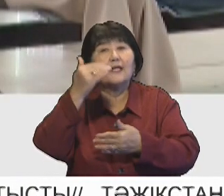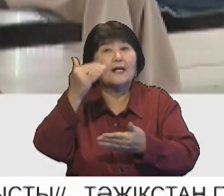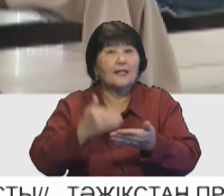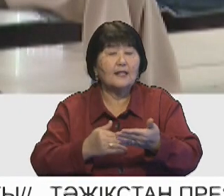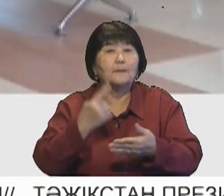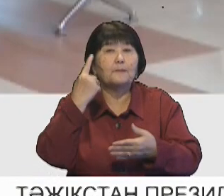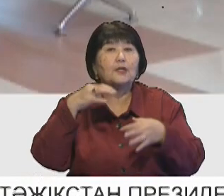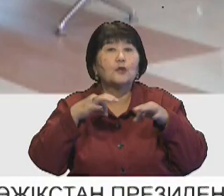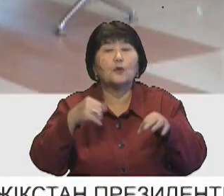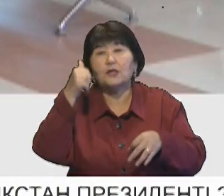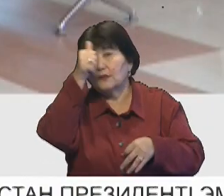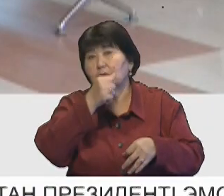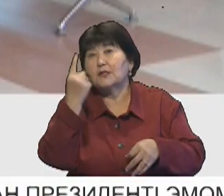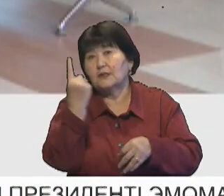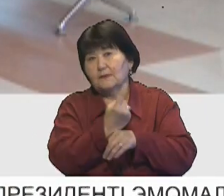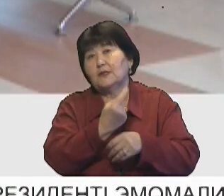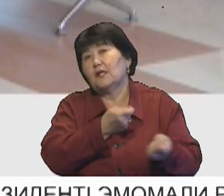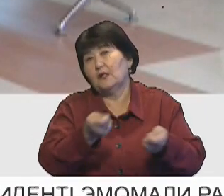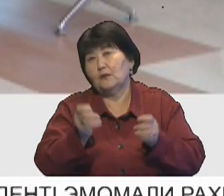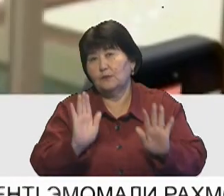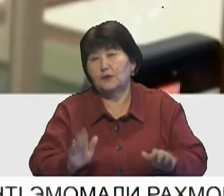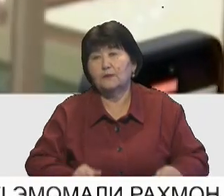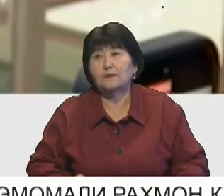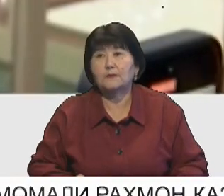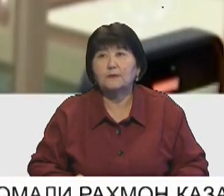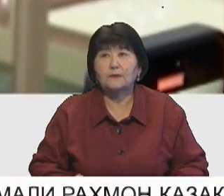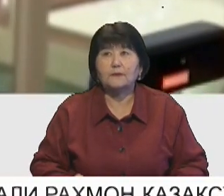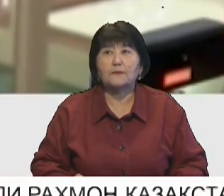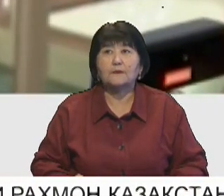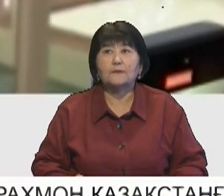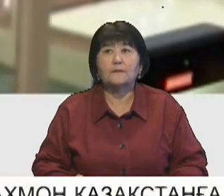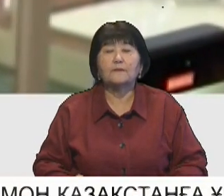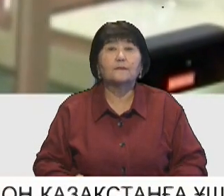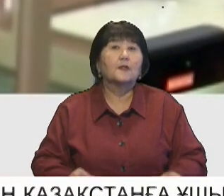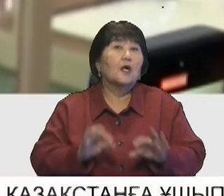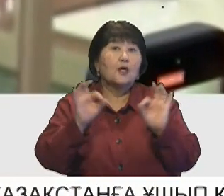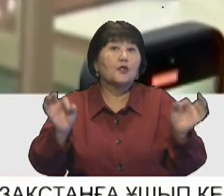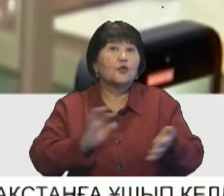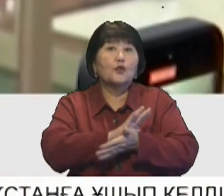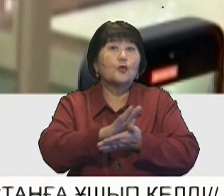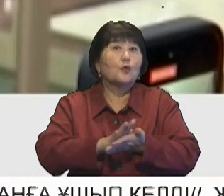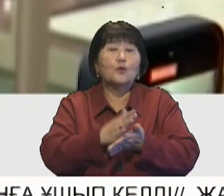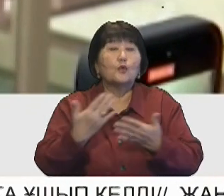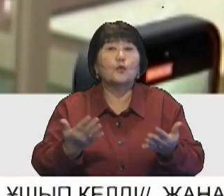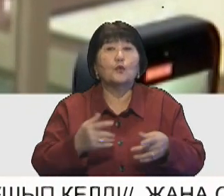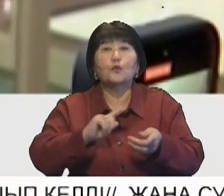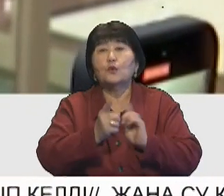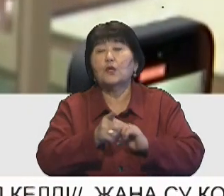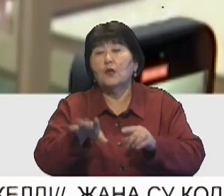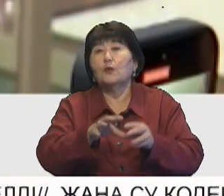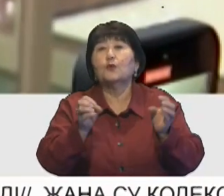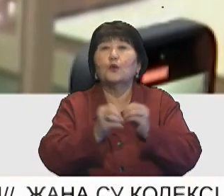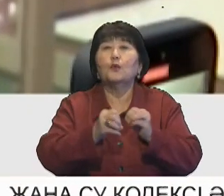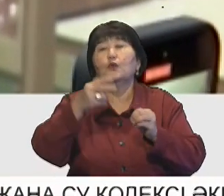бір көліктен көп әкелуге болмайды. Ничего не изменилось. Ештеңе өзгерген жоқ. Егер жеке тұлға